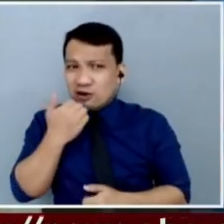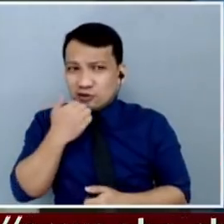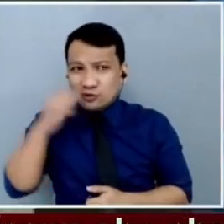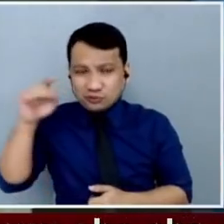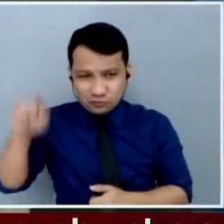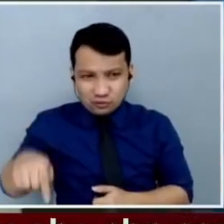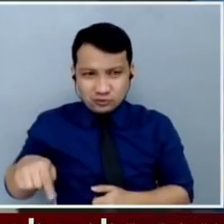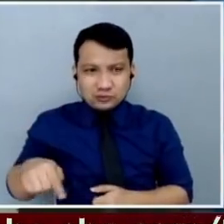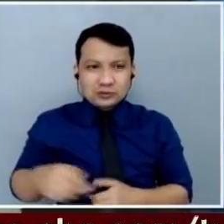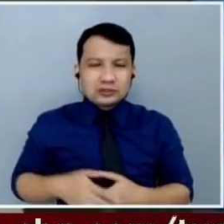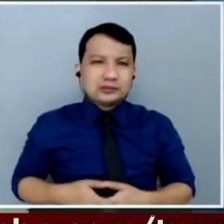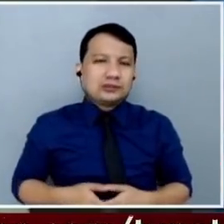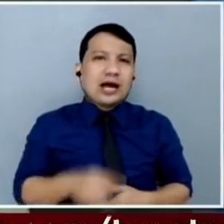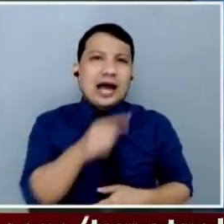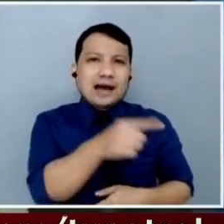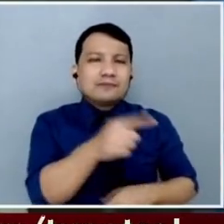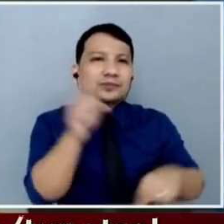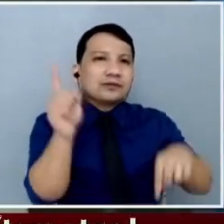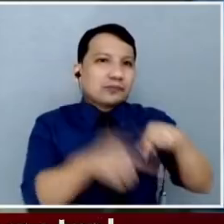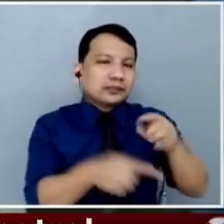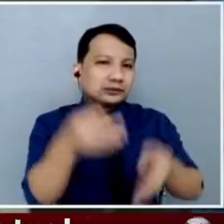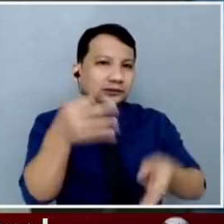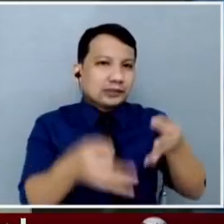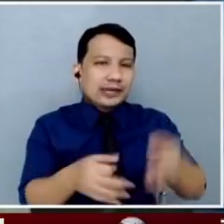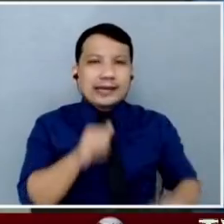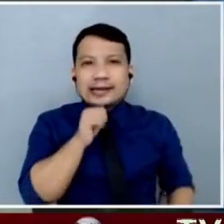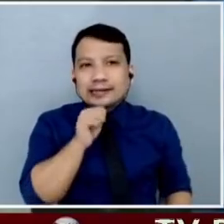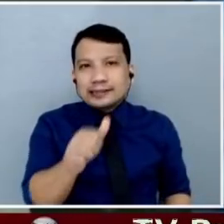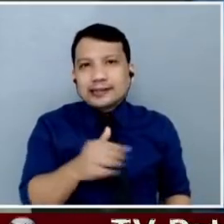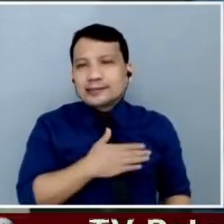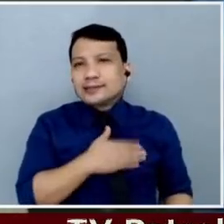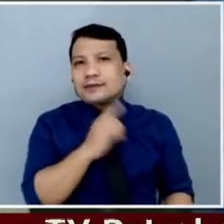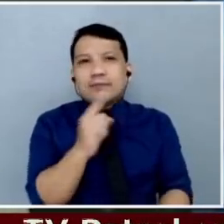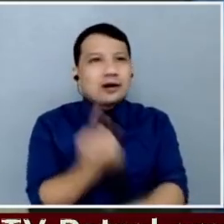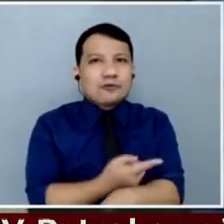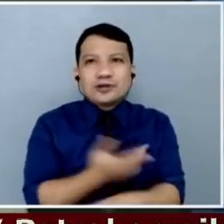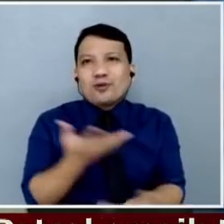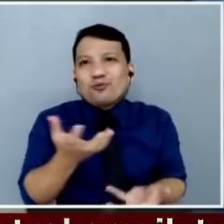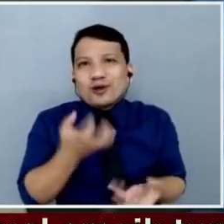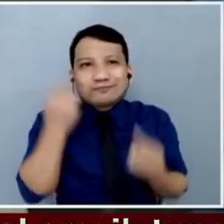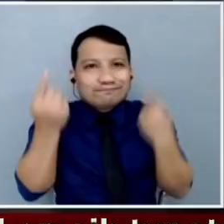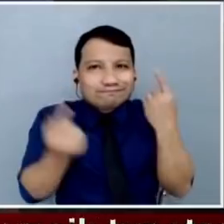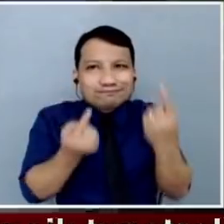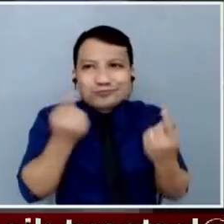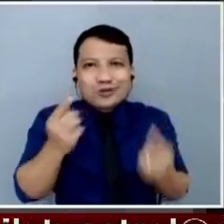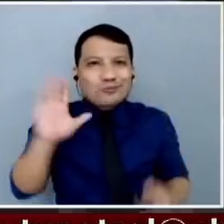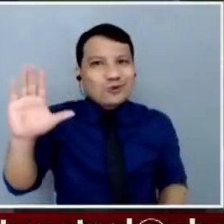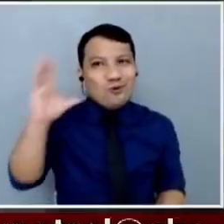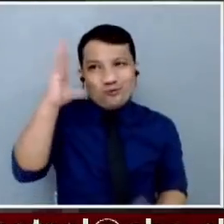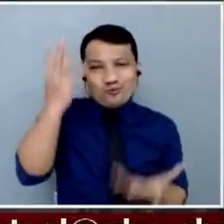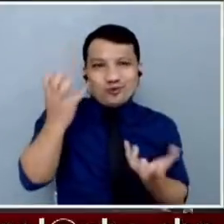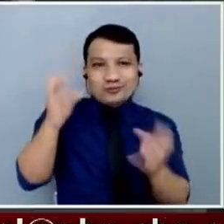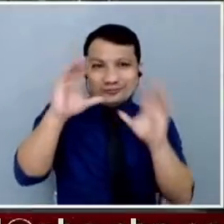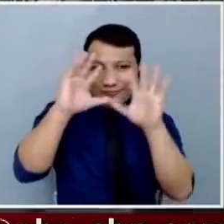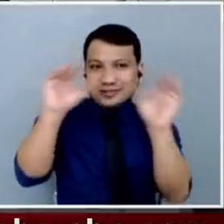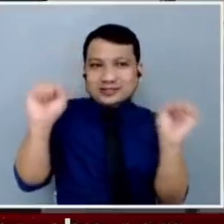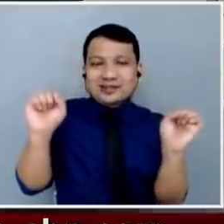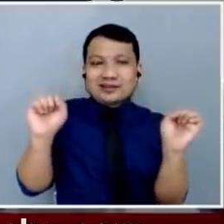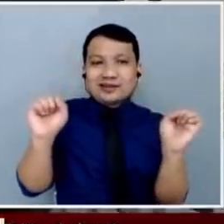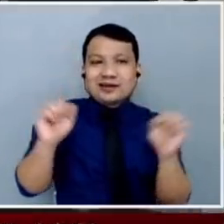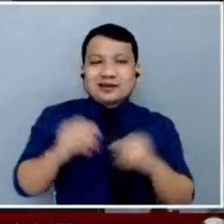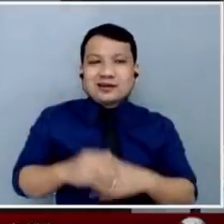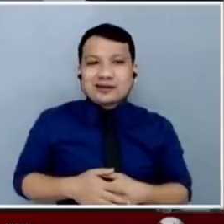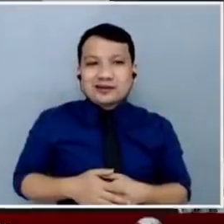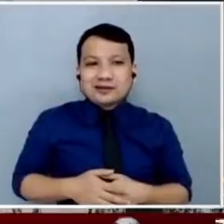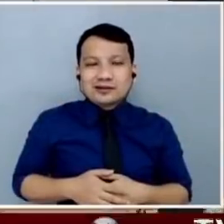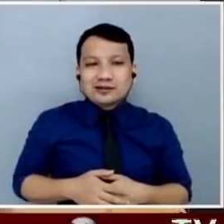ng batas, hindi sa kapritsyo at kapangyarihan lamang ng Pangulo. Sinubukan din ng mga